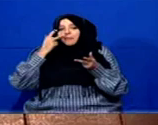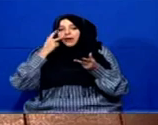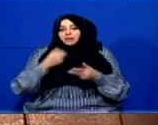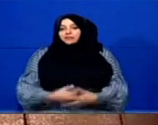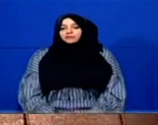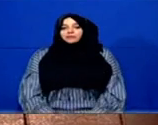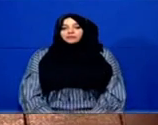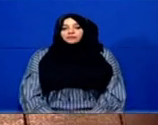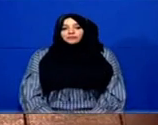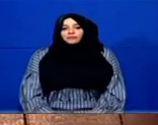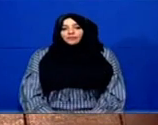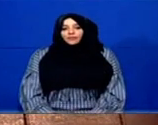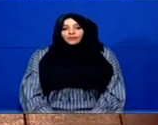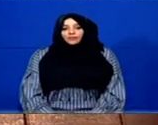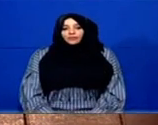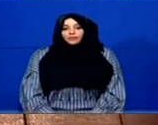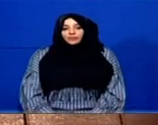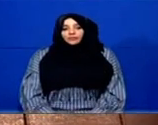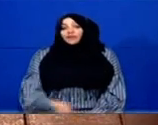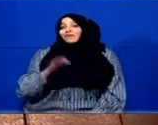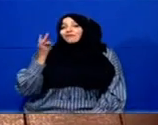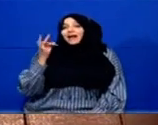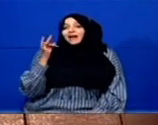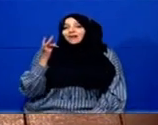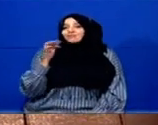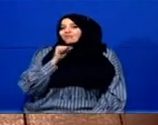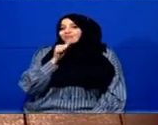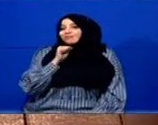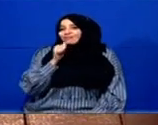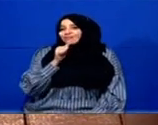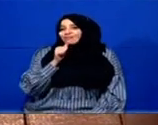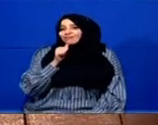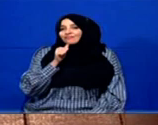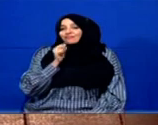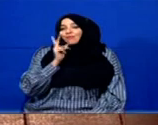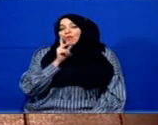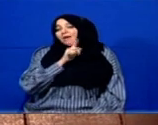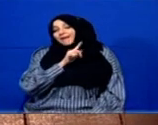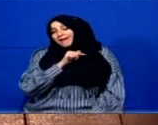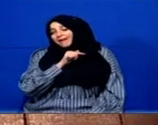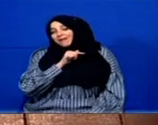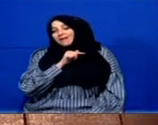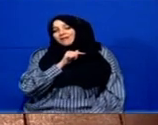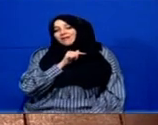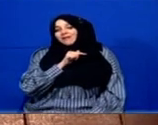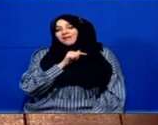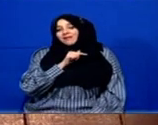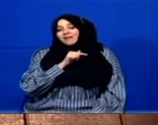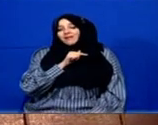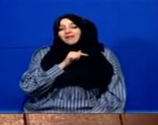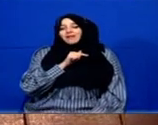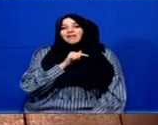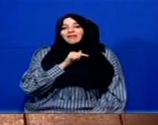تعصيبا اما الاخوه فهم محجوبون حجب حرمان او